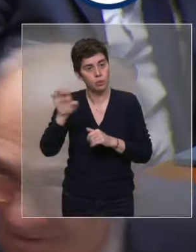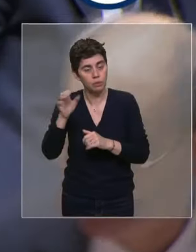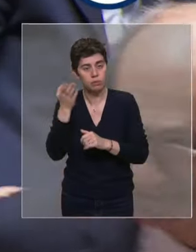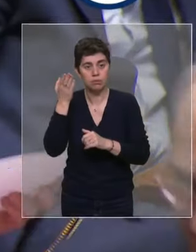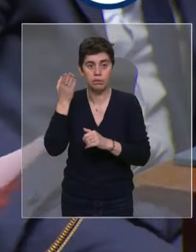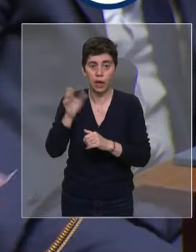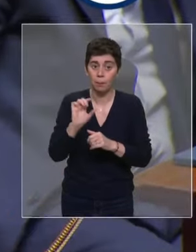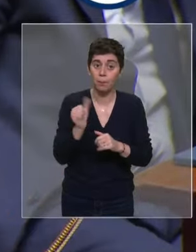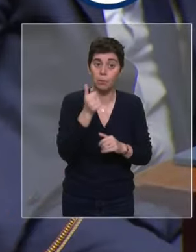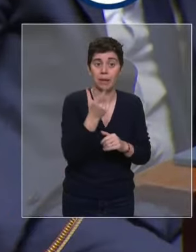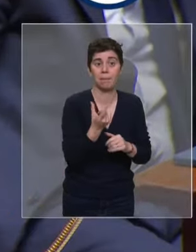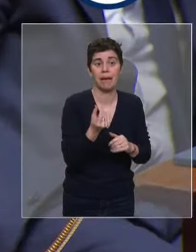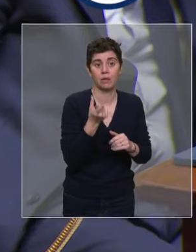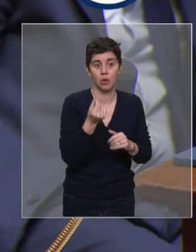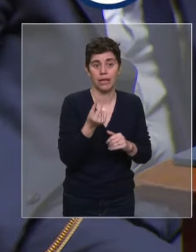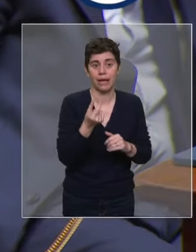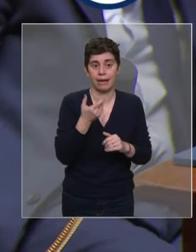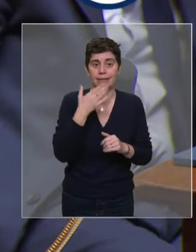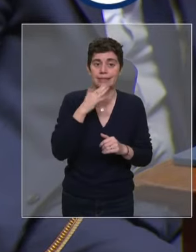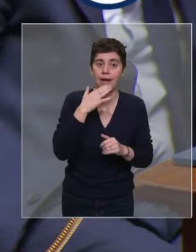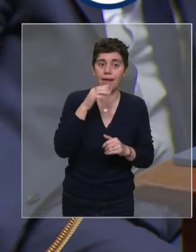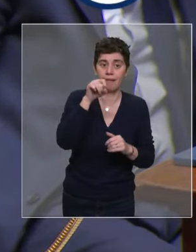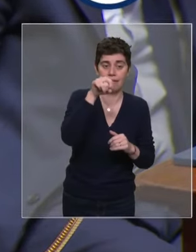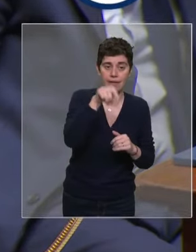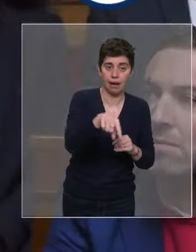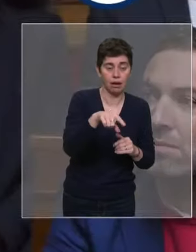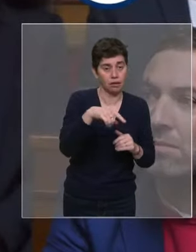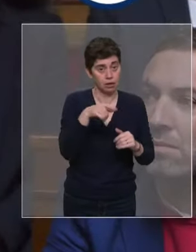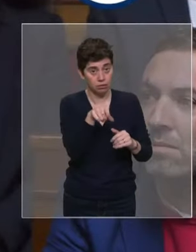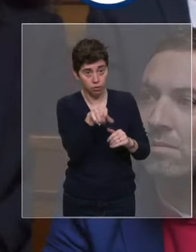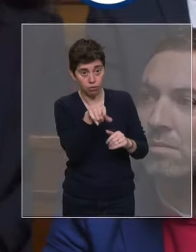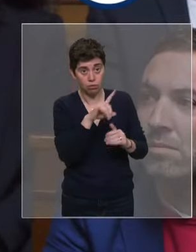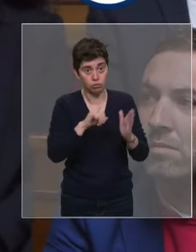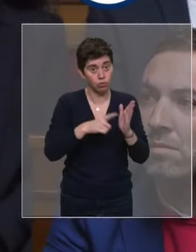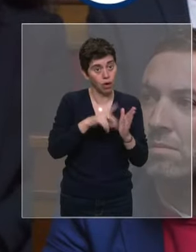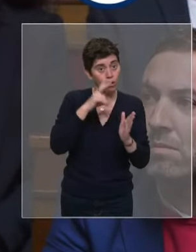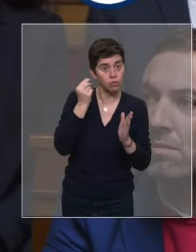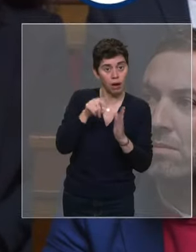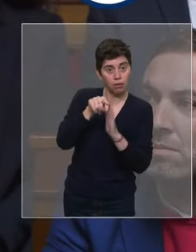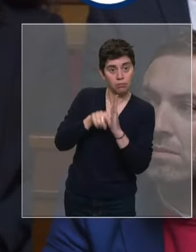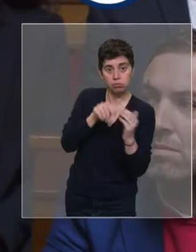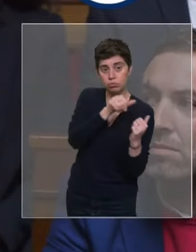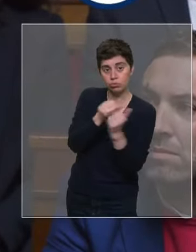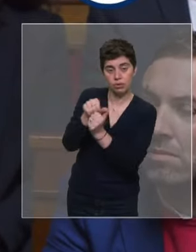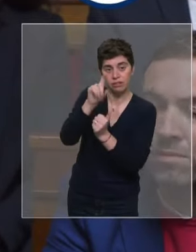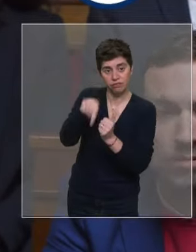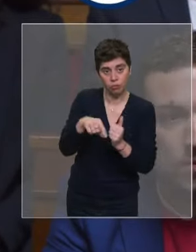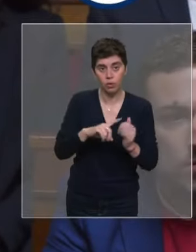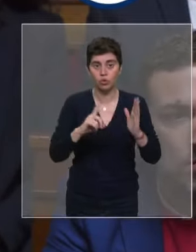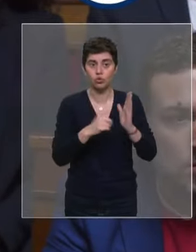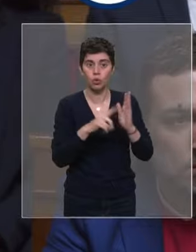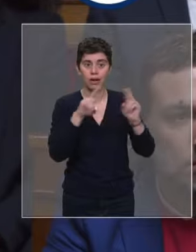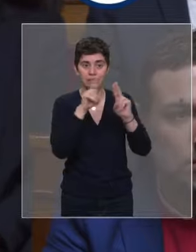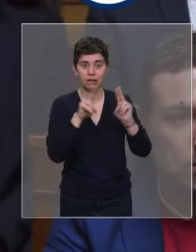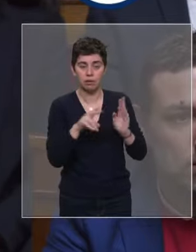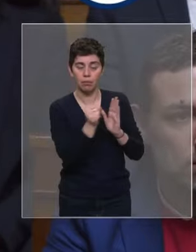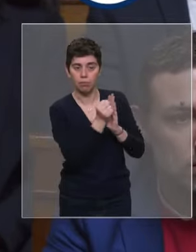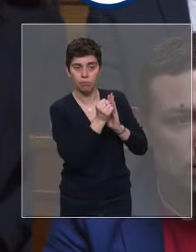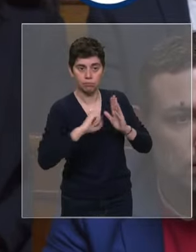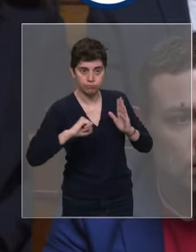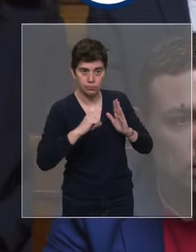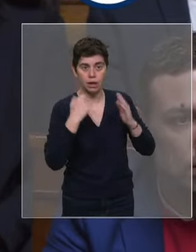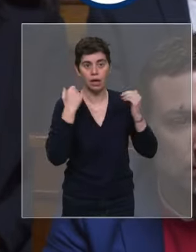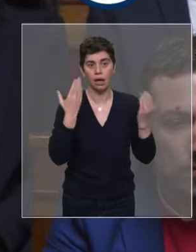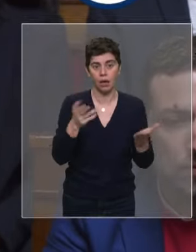partenaire commercial d'Israël et il se doit de respecter les droits humains. Face à ces violations du droit international, l'Union européenne